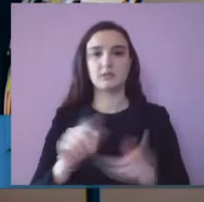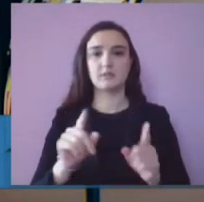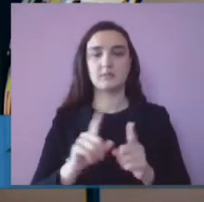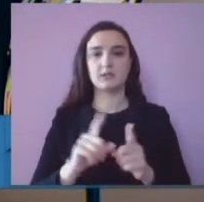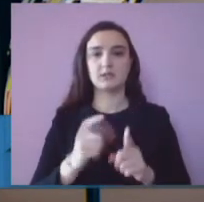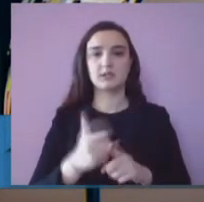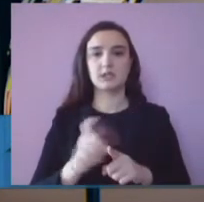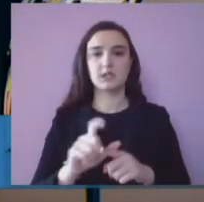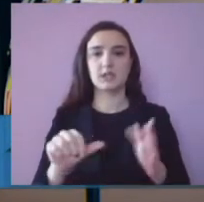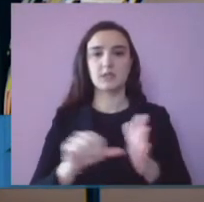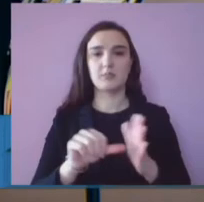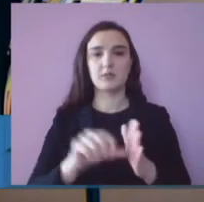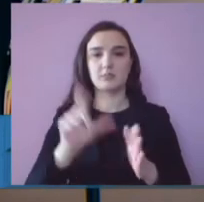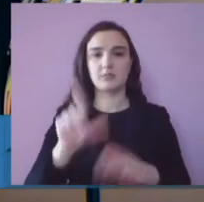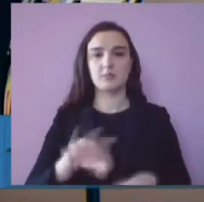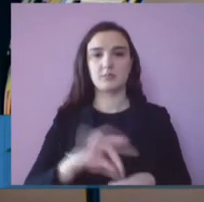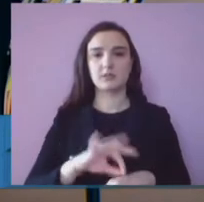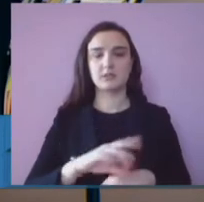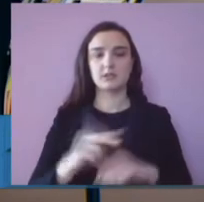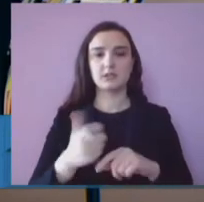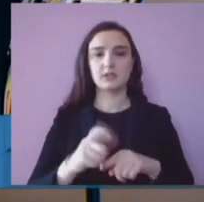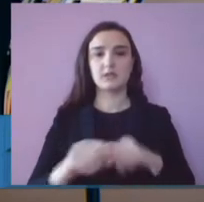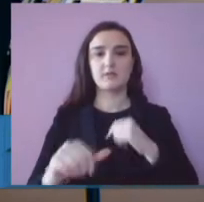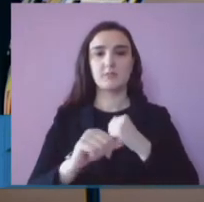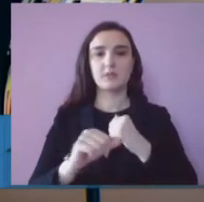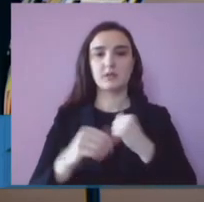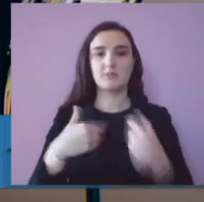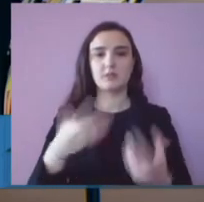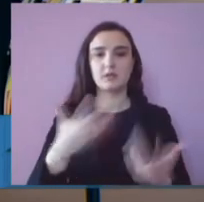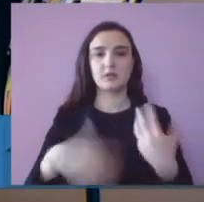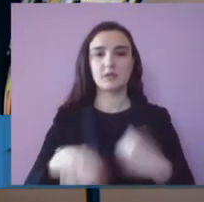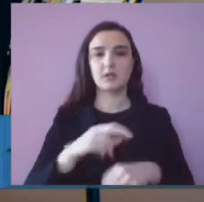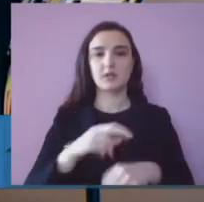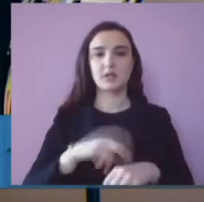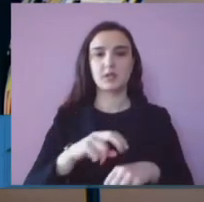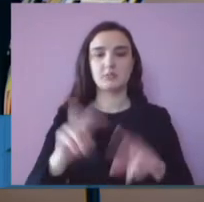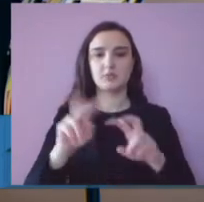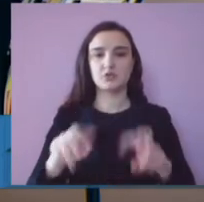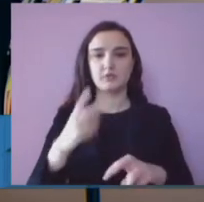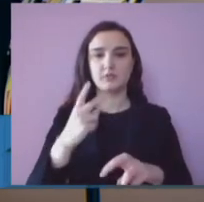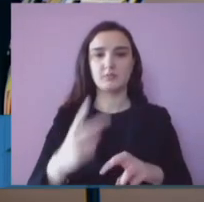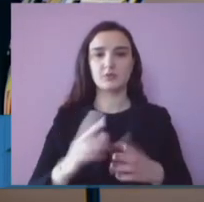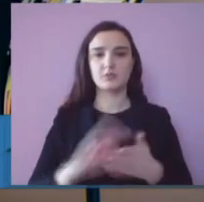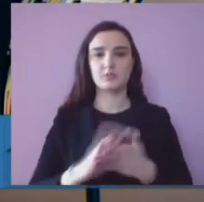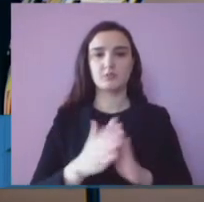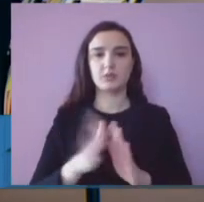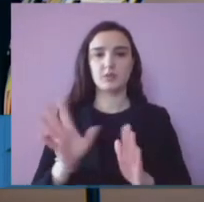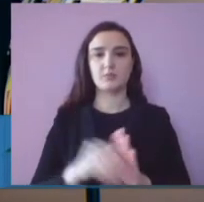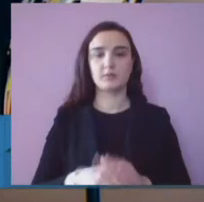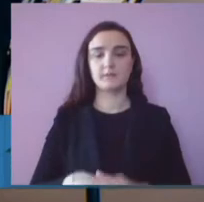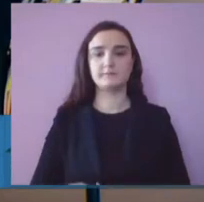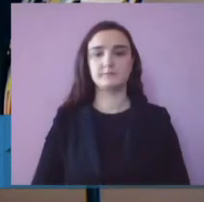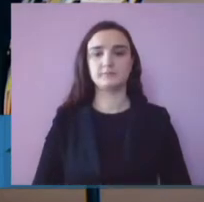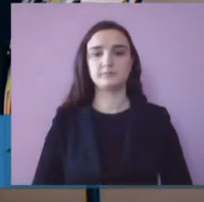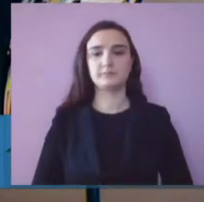ეხმარება პაციენტს და ძალიან გვეხმარება ჩვენ ექიმებს შევაფასოთ პაციენტის მდგომარეობა. და